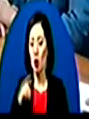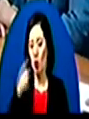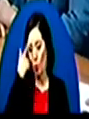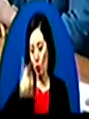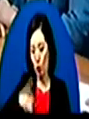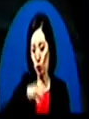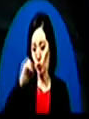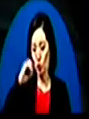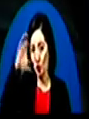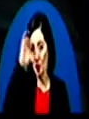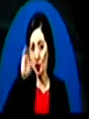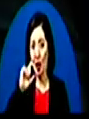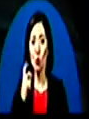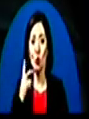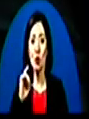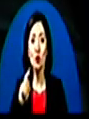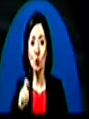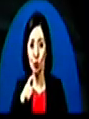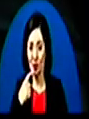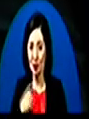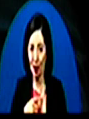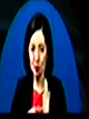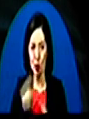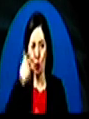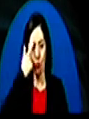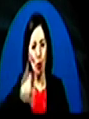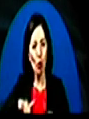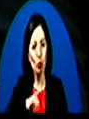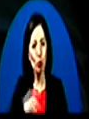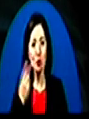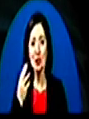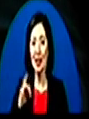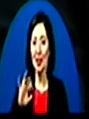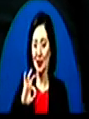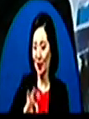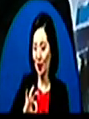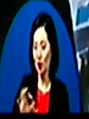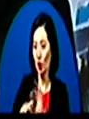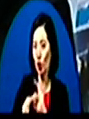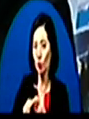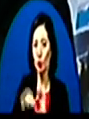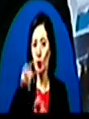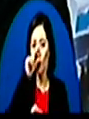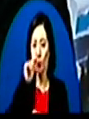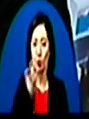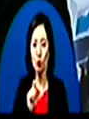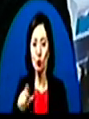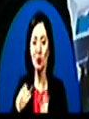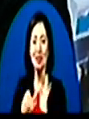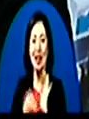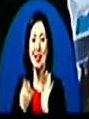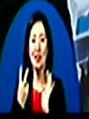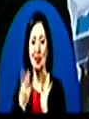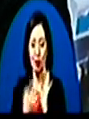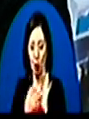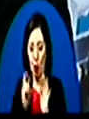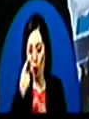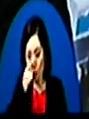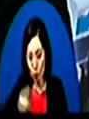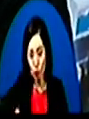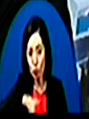байна. Харин Монголын талд цар тахлын нөхцөл байдалтай холбогдуулан Оросын ард түмэнд 72 сая рубльтай тэнцэх